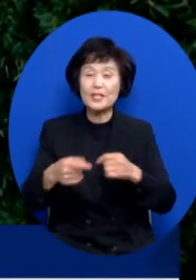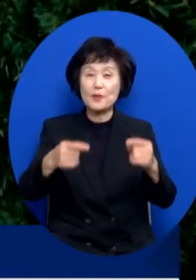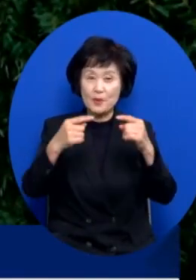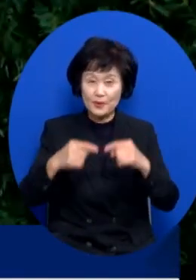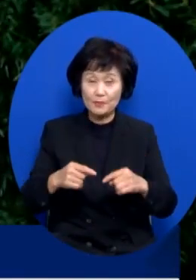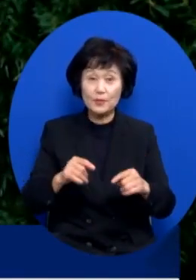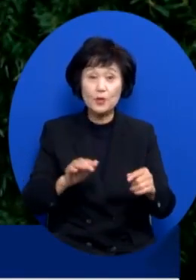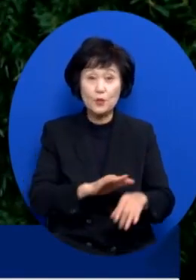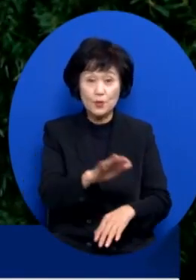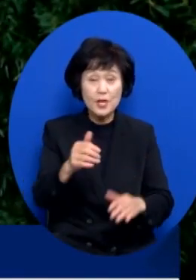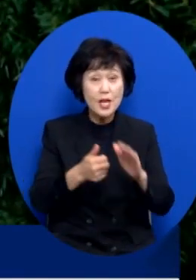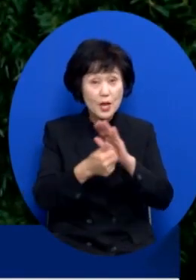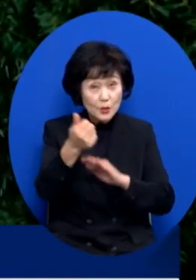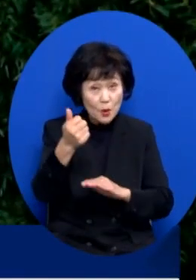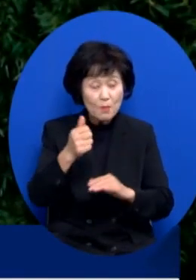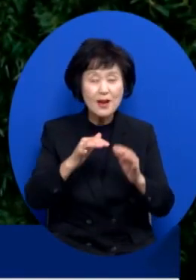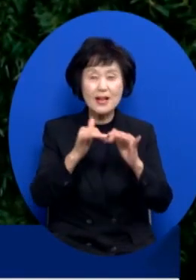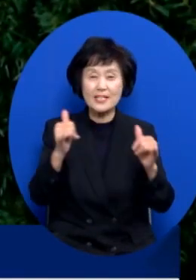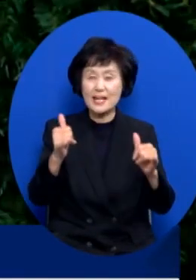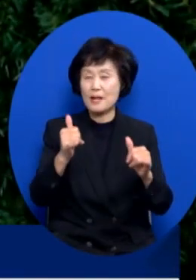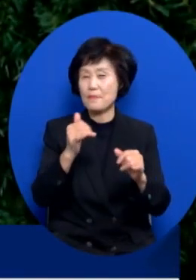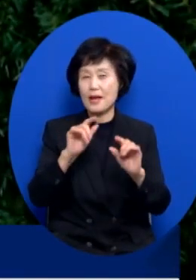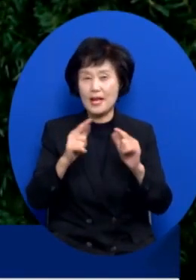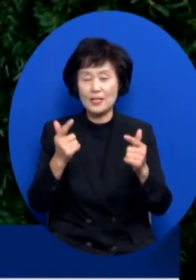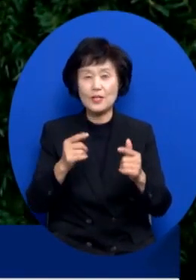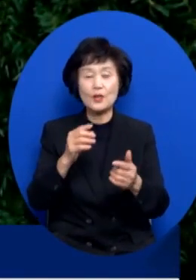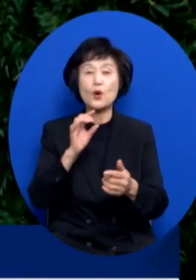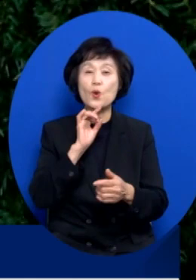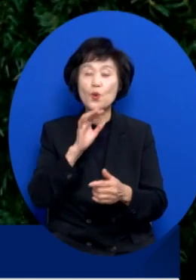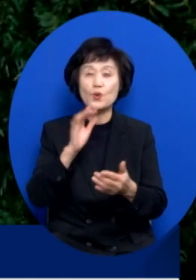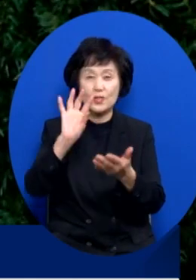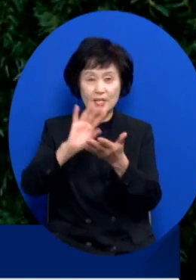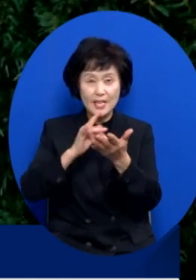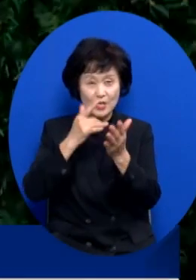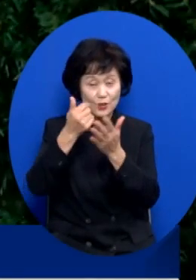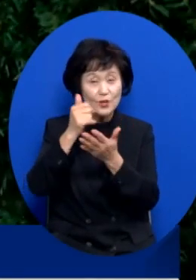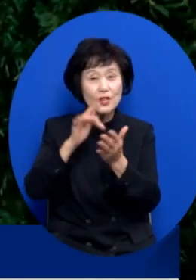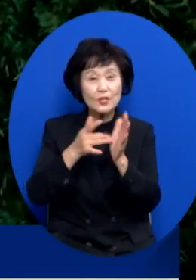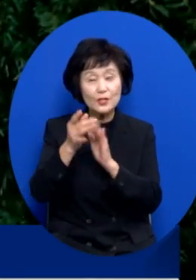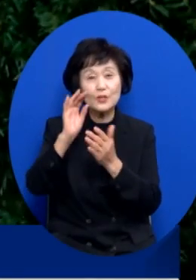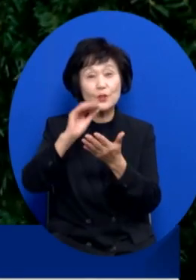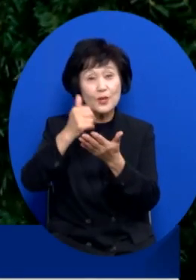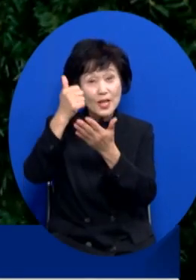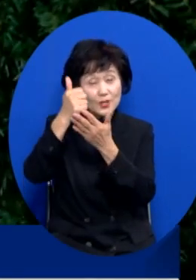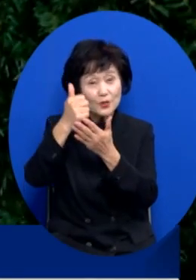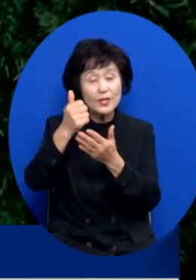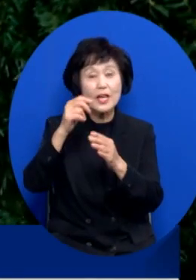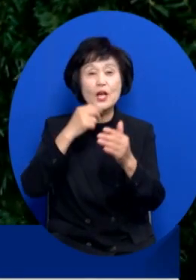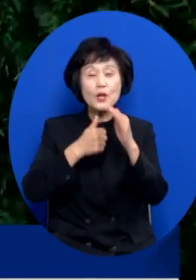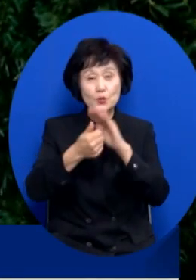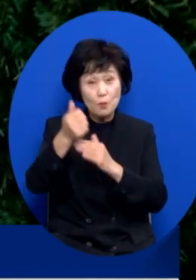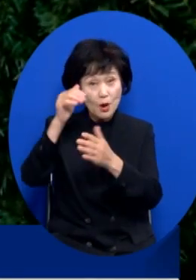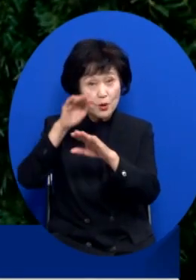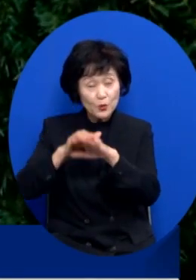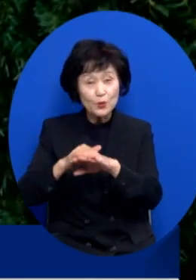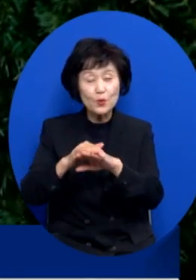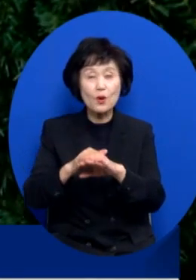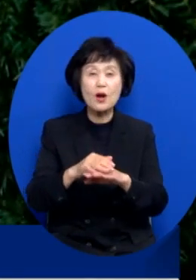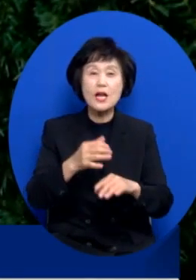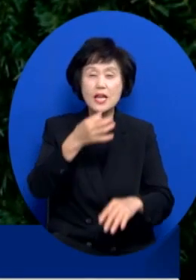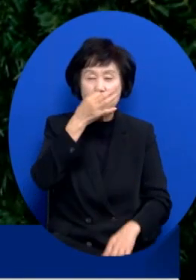두는 것이 아니라 오직 우리 주 예수 그리스도에게 둠으로 말미암아 우리는 여전히 힘들고 어려운 때도